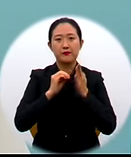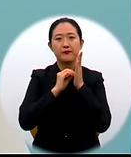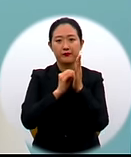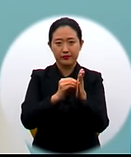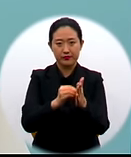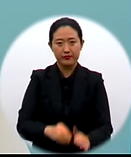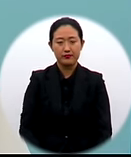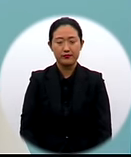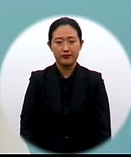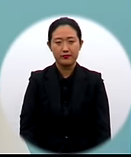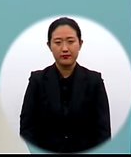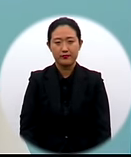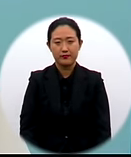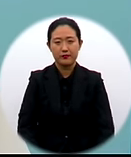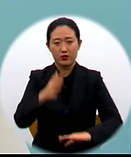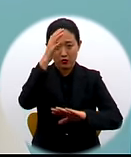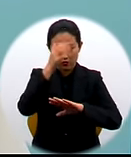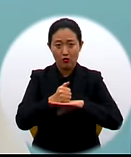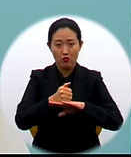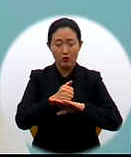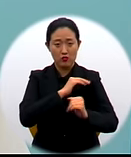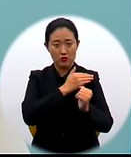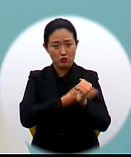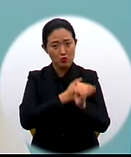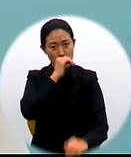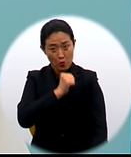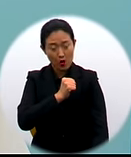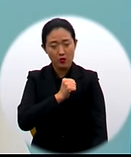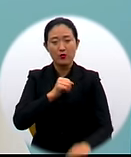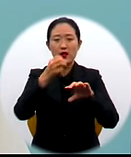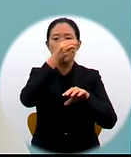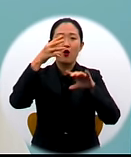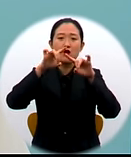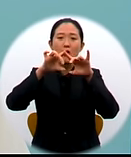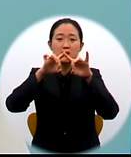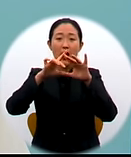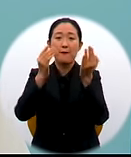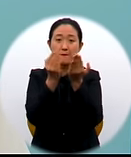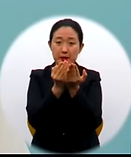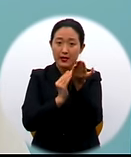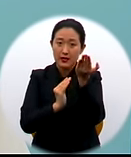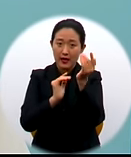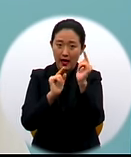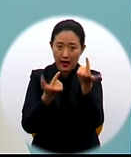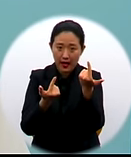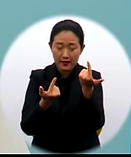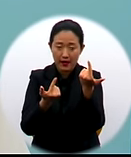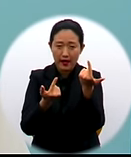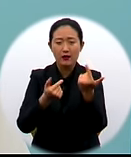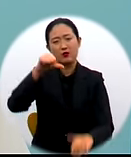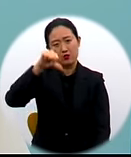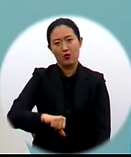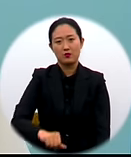그럼 결국에는 직무역량 능력 아무리 좋아도 삼성전자가 생각하는 핏, 삼성전자가 생각하는 인적성에 부합하지 않으면